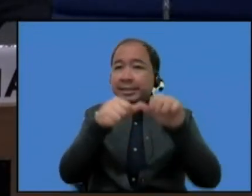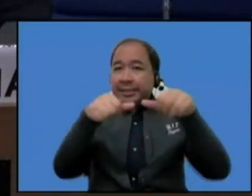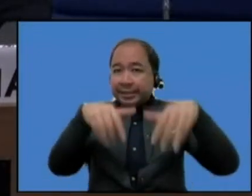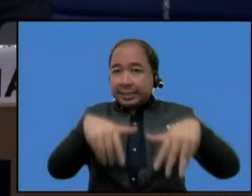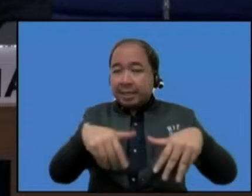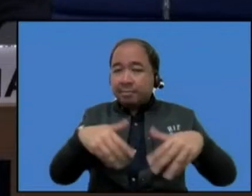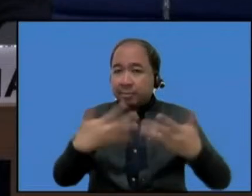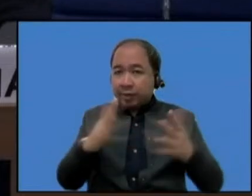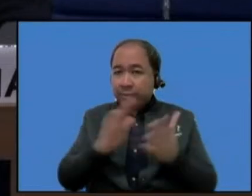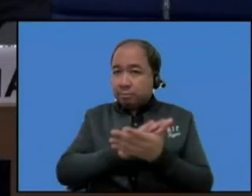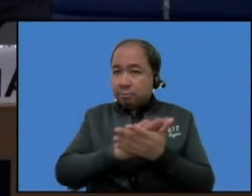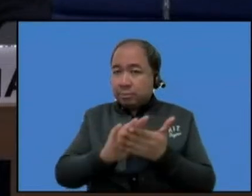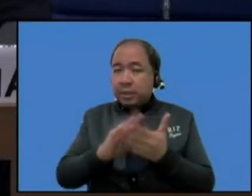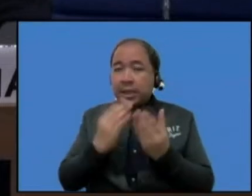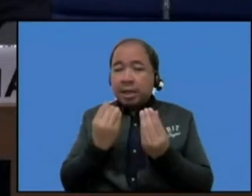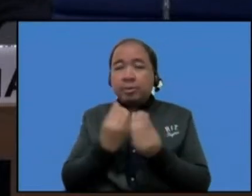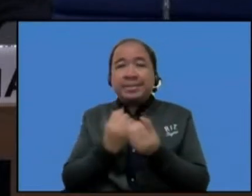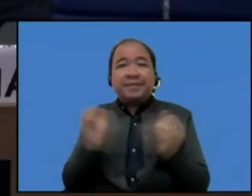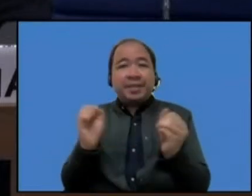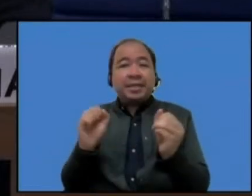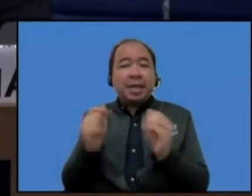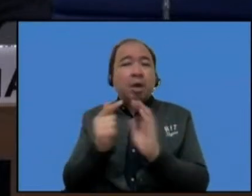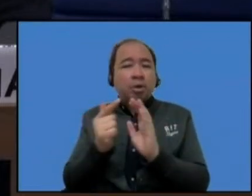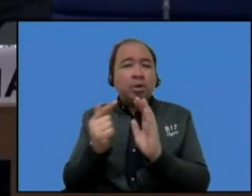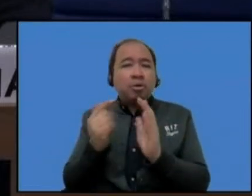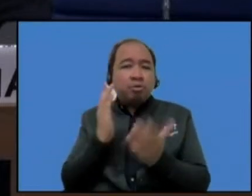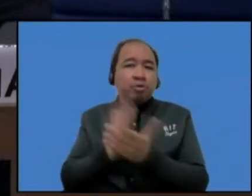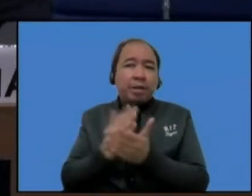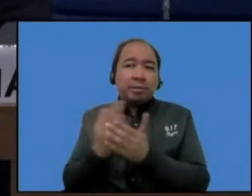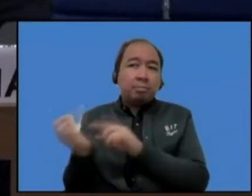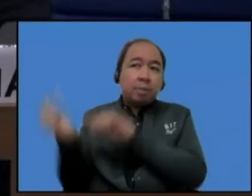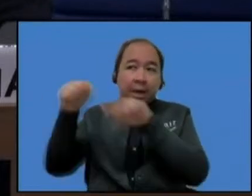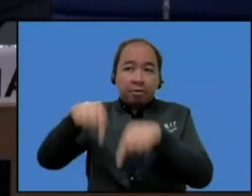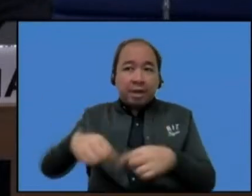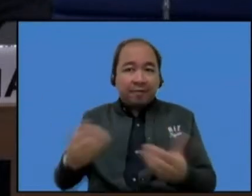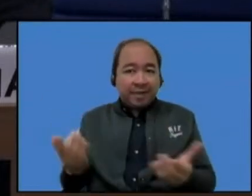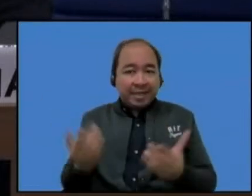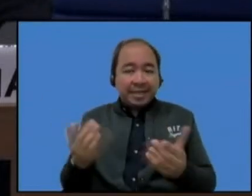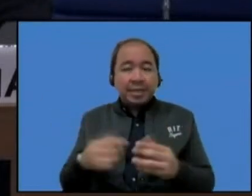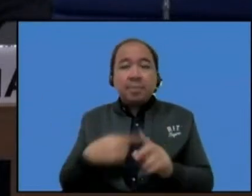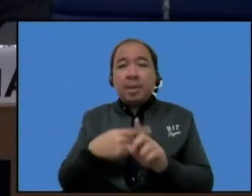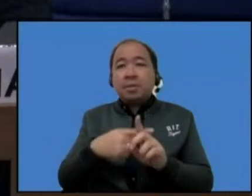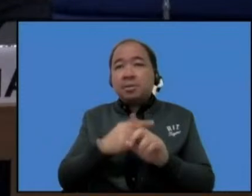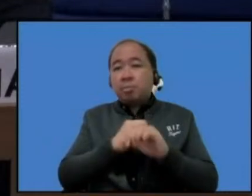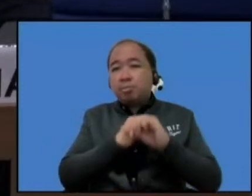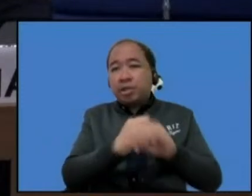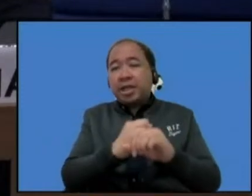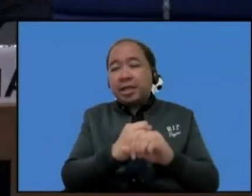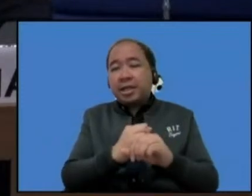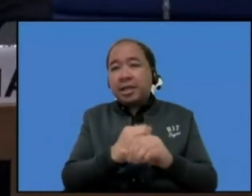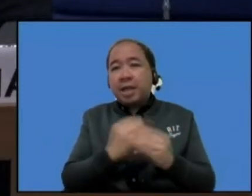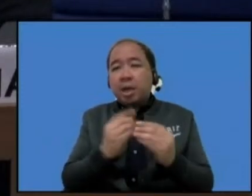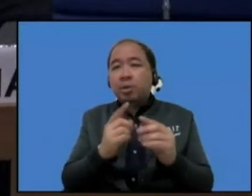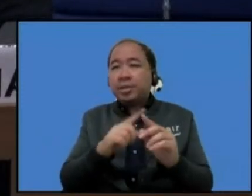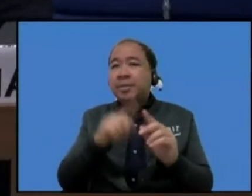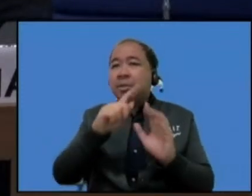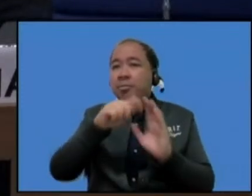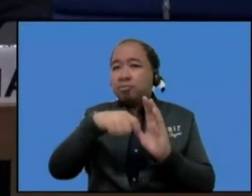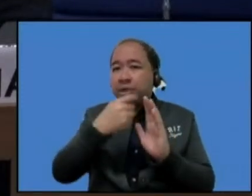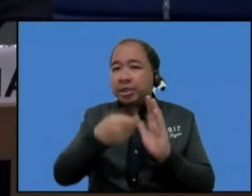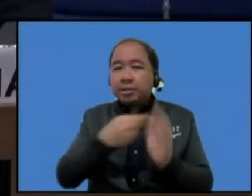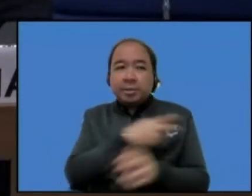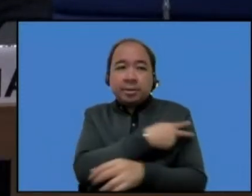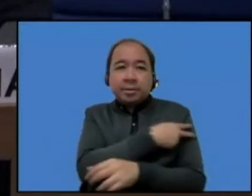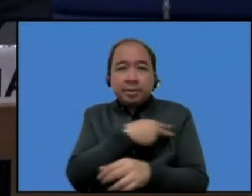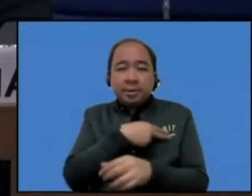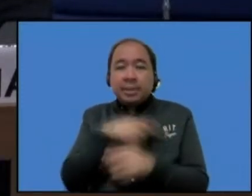重大的项目和人员机构的安全。第二，我们为移民提供服务和便利